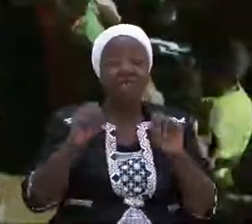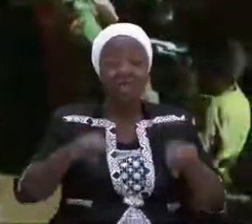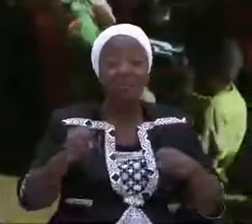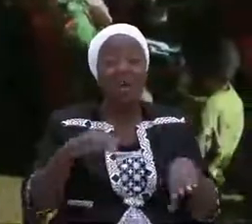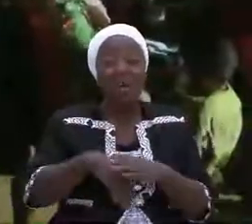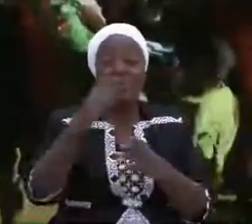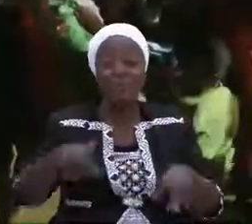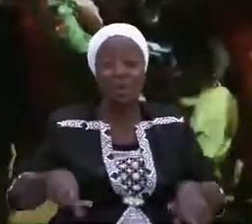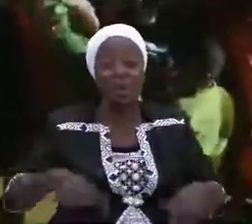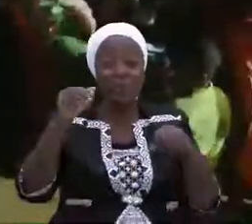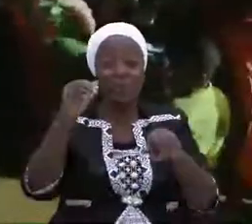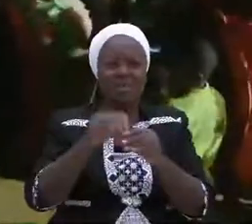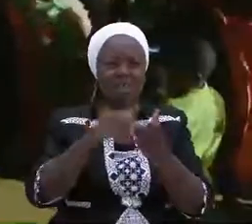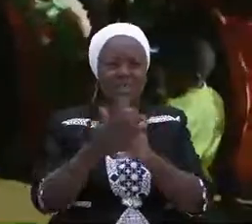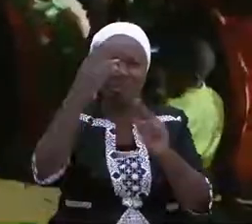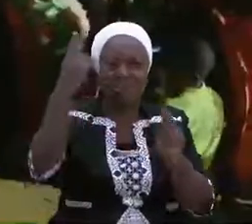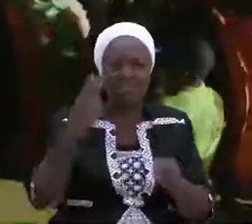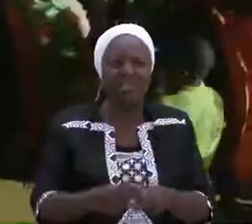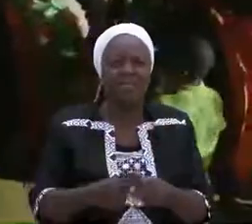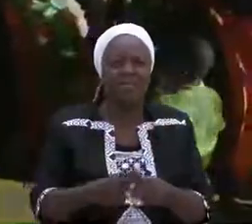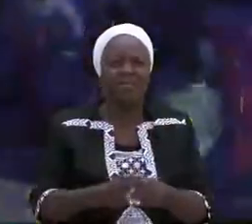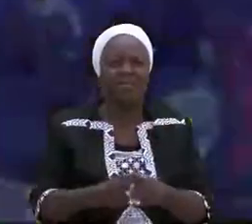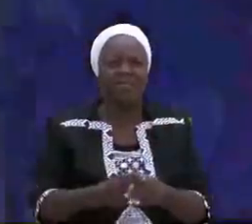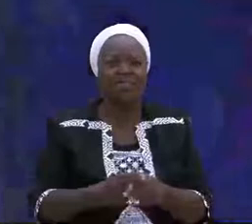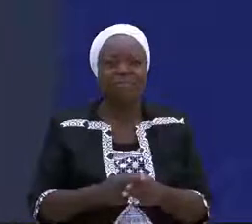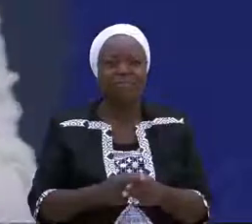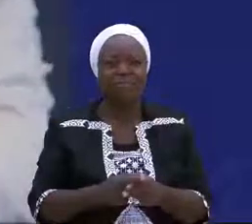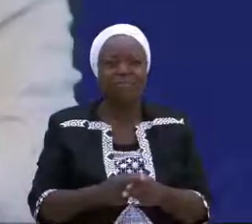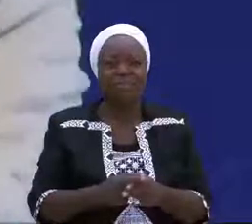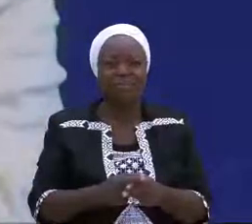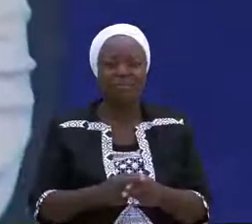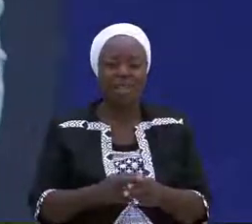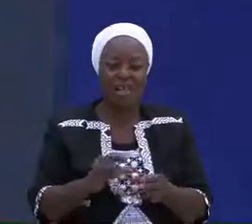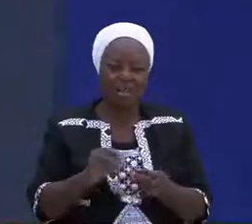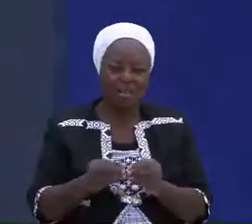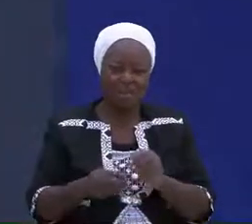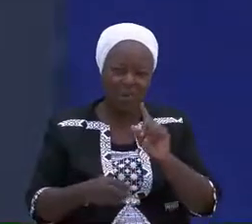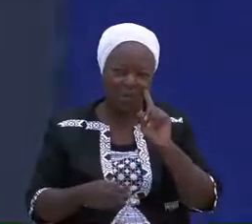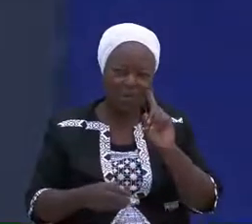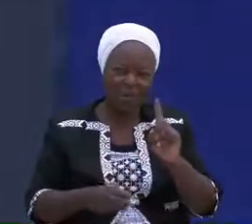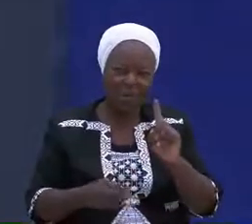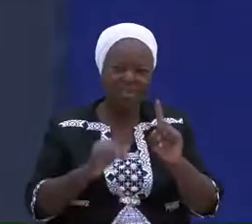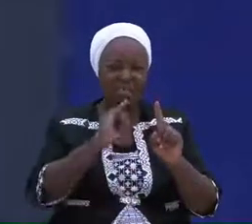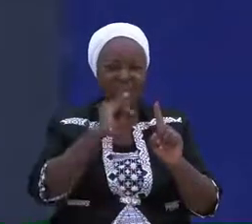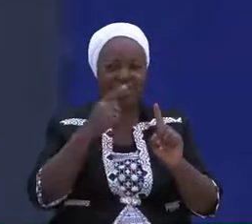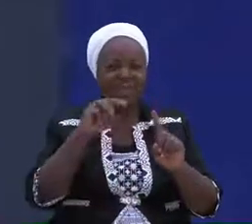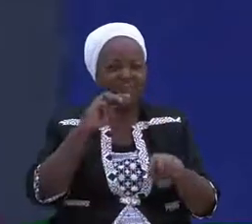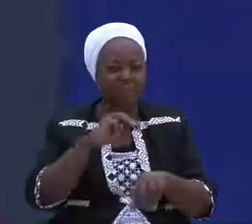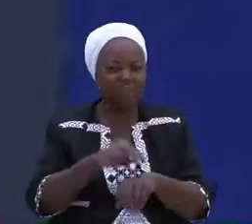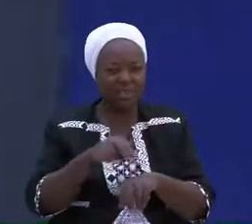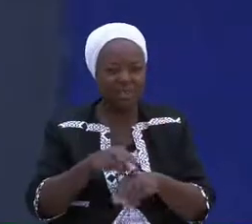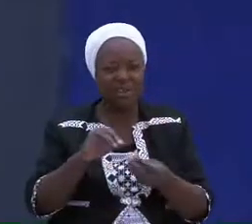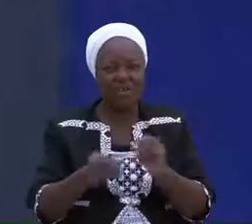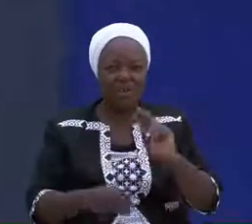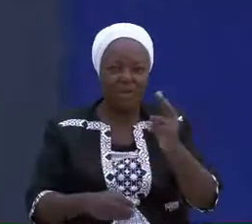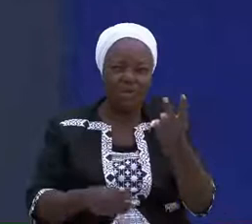secoué de ta vie au nom de Jésus. Premièrement, le message.